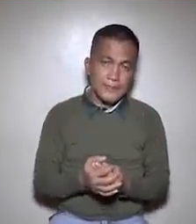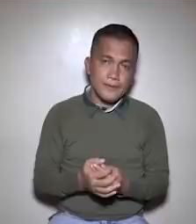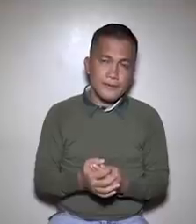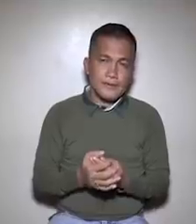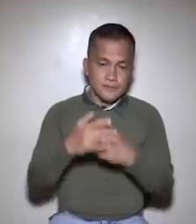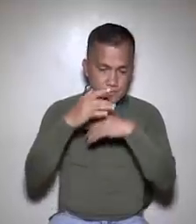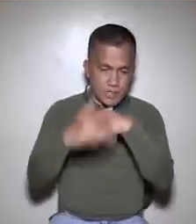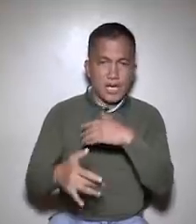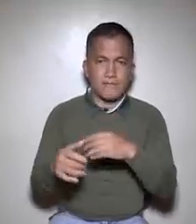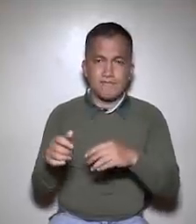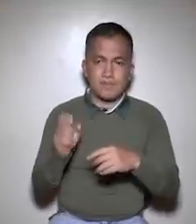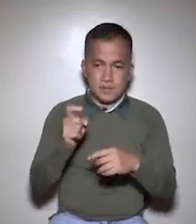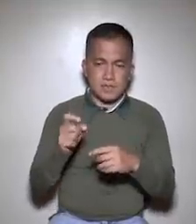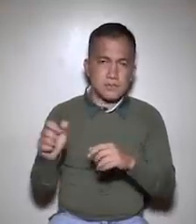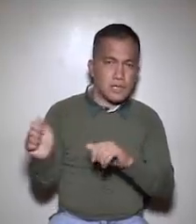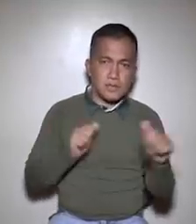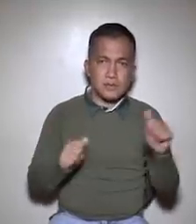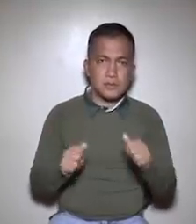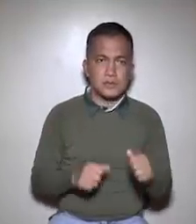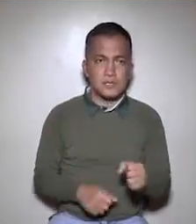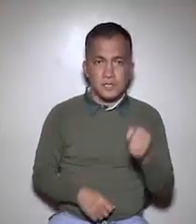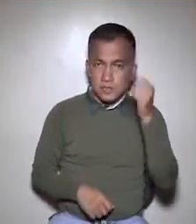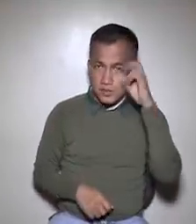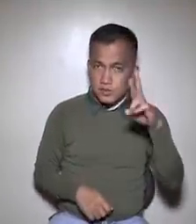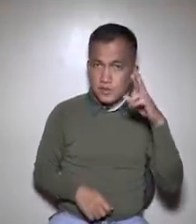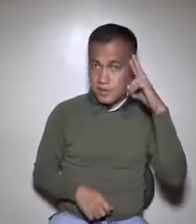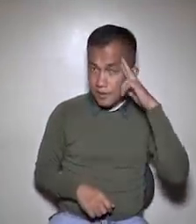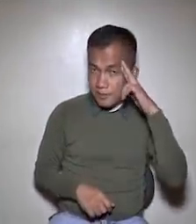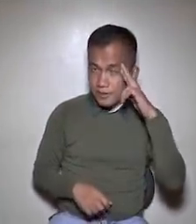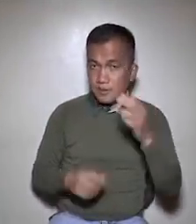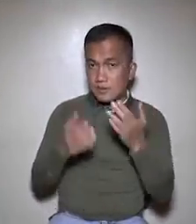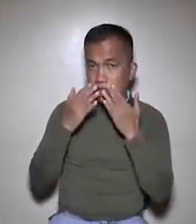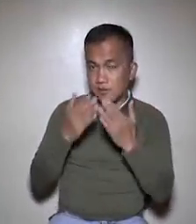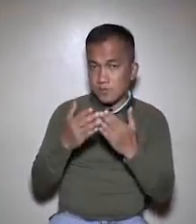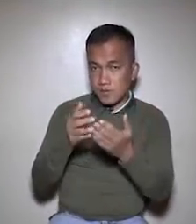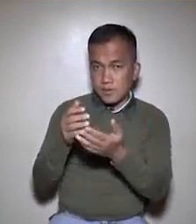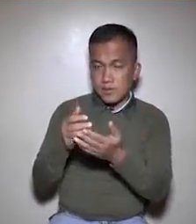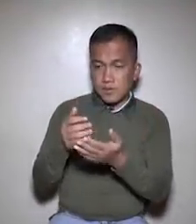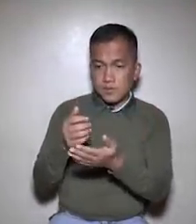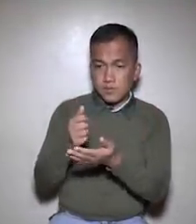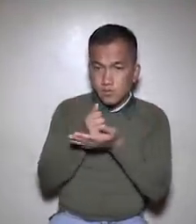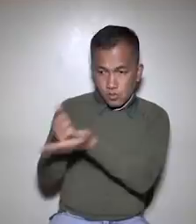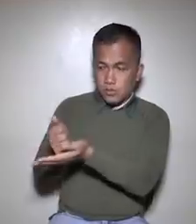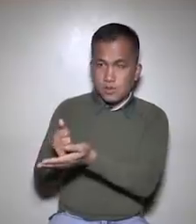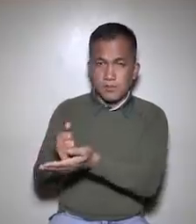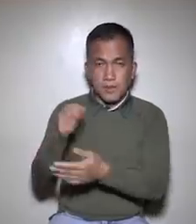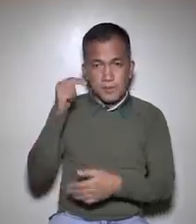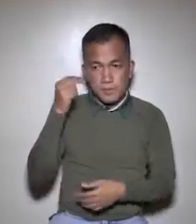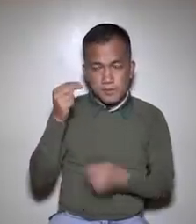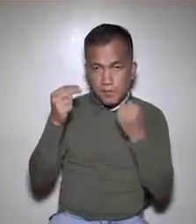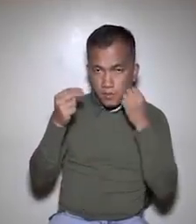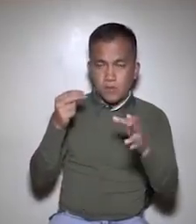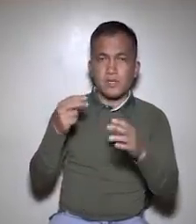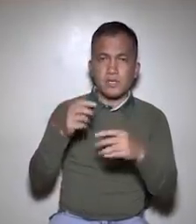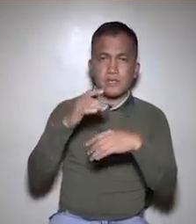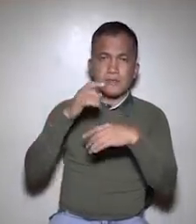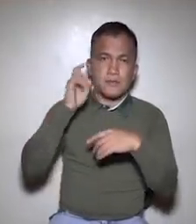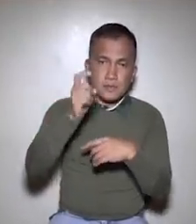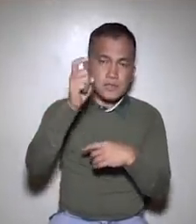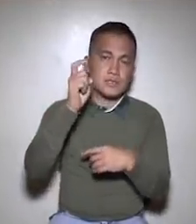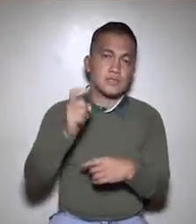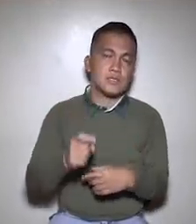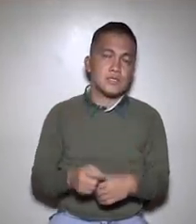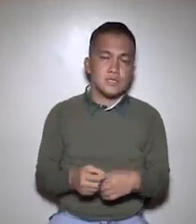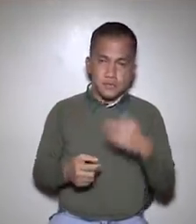sa maagang pag-action. Si Raffy, maraming pong salamat sa pagtulong ninyo sa aking pamangkin na makauwi kagad. Hindi ko